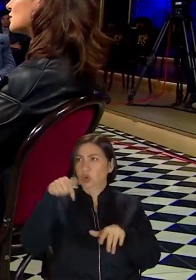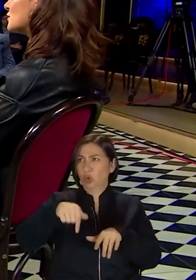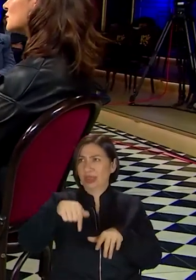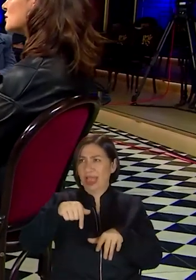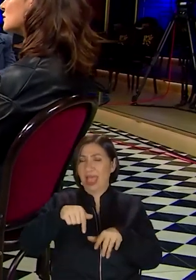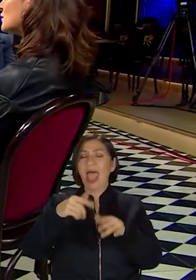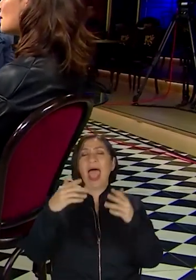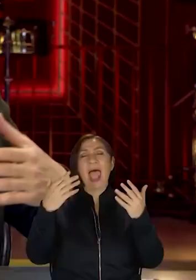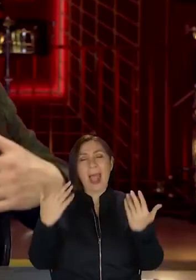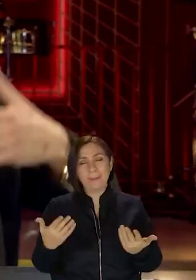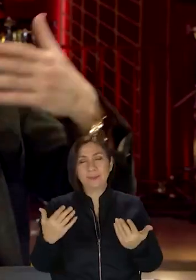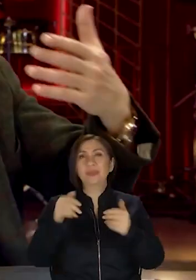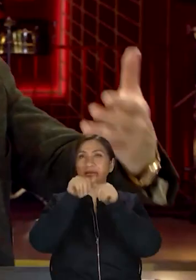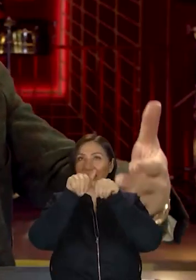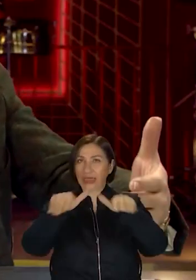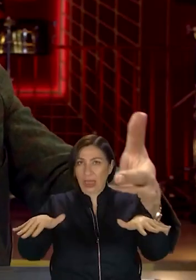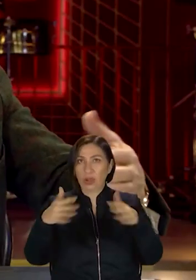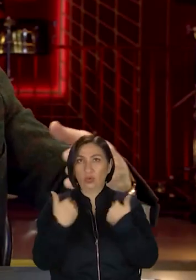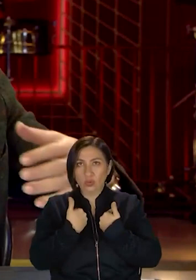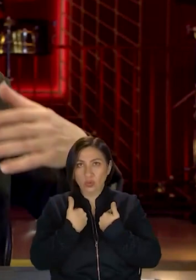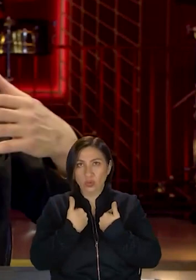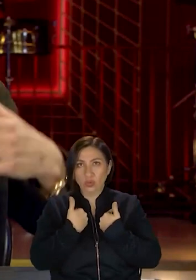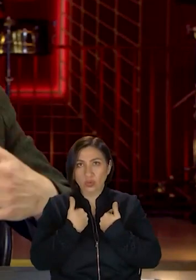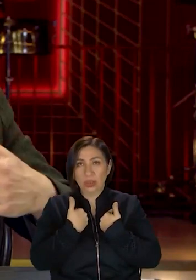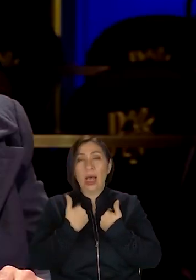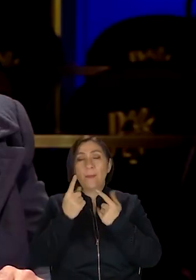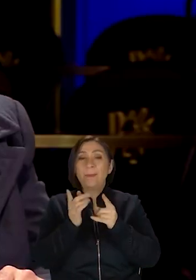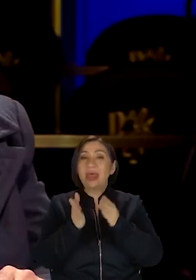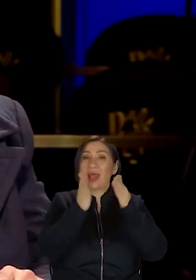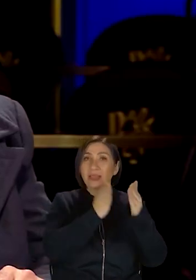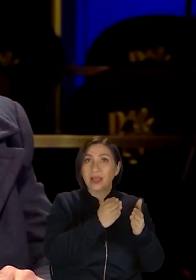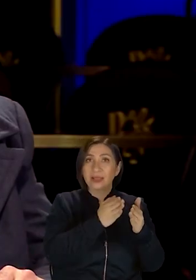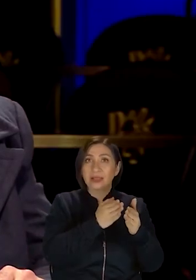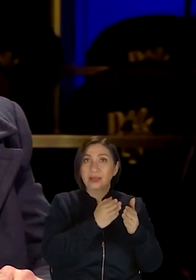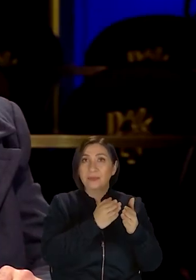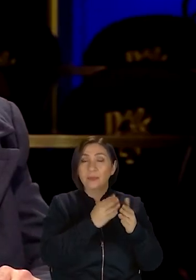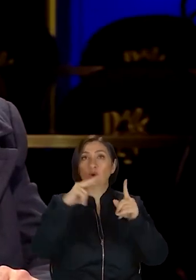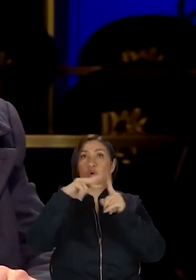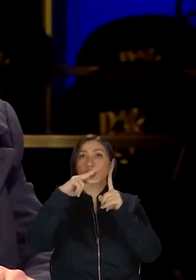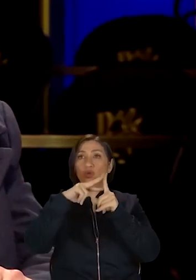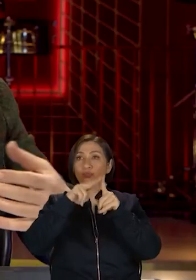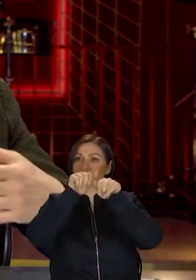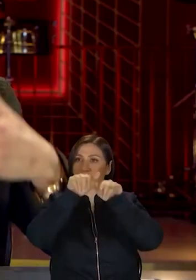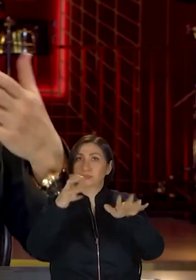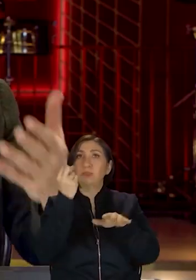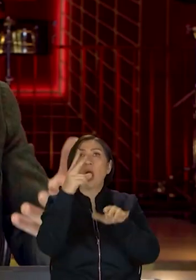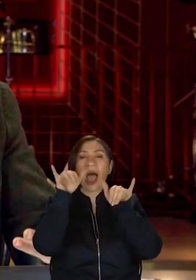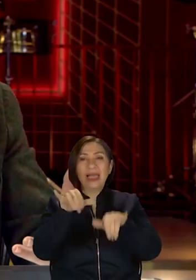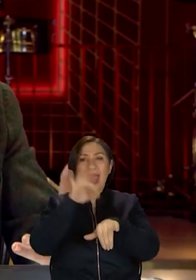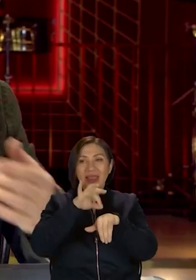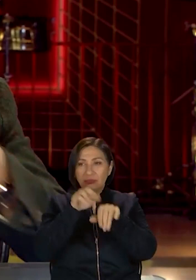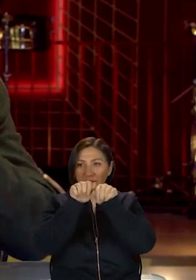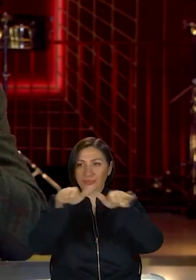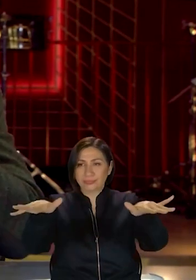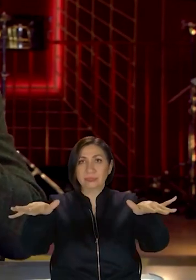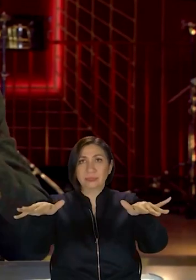anda hem yayınlanıyoruz fakat bir yandan YouTube'da da yayınlanıyoruz şu